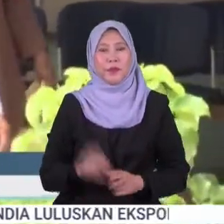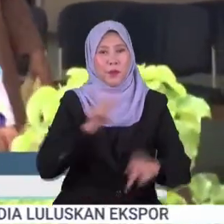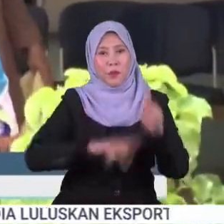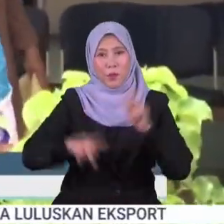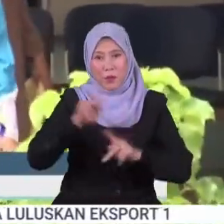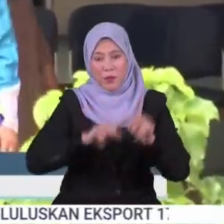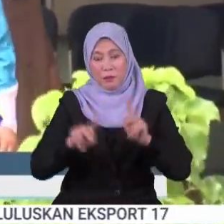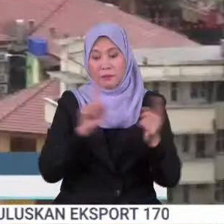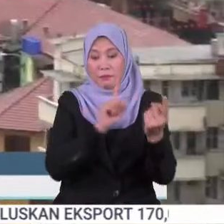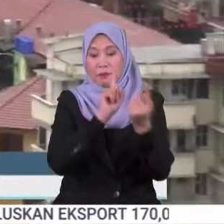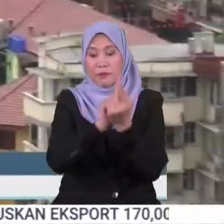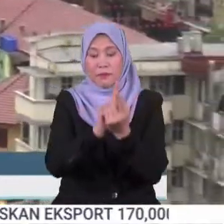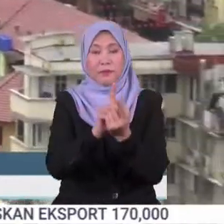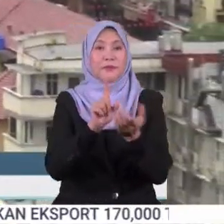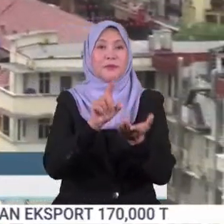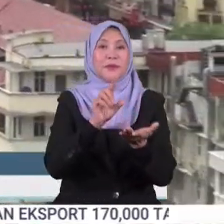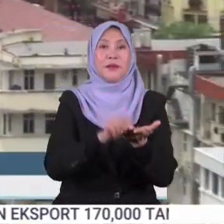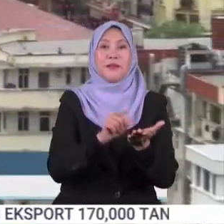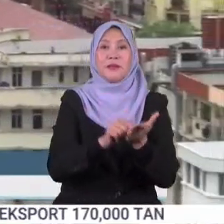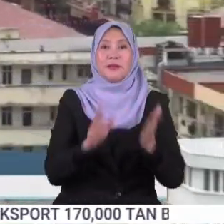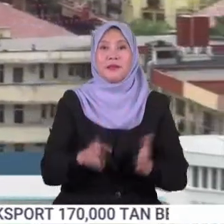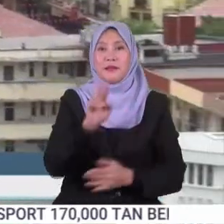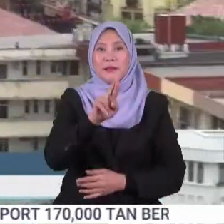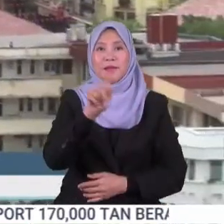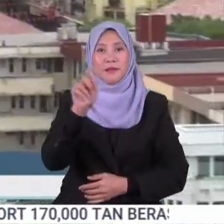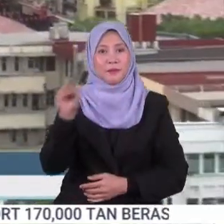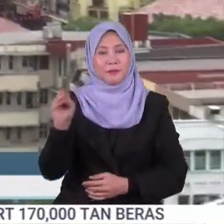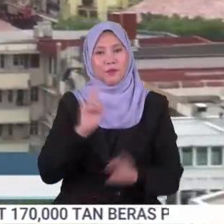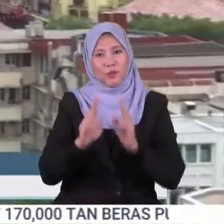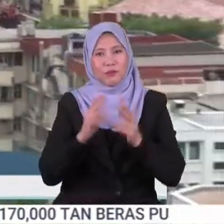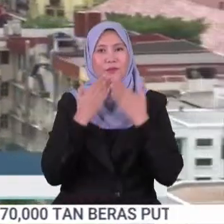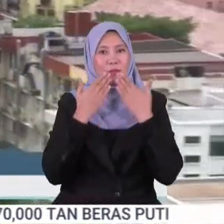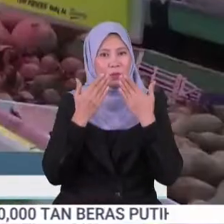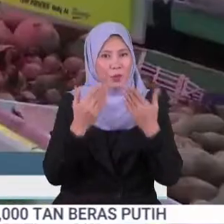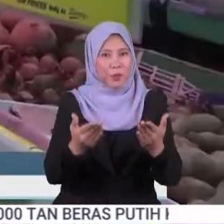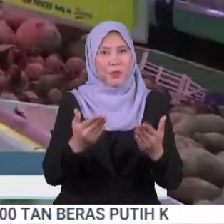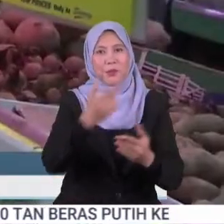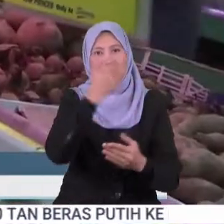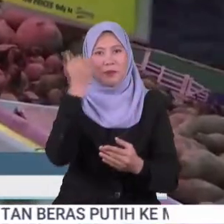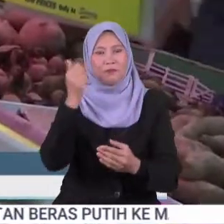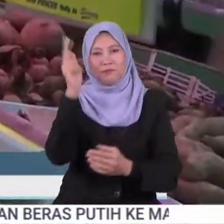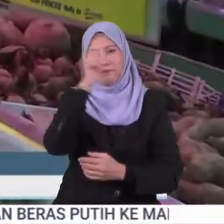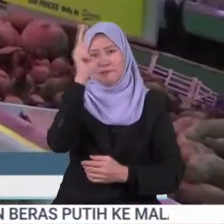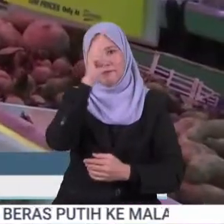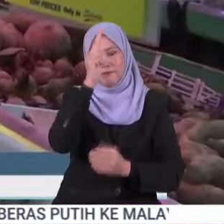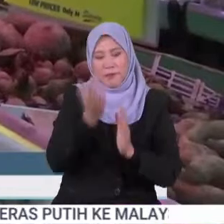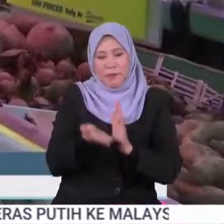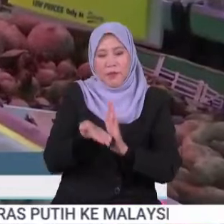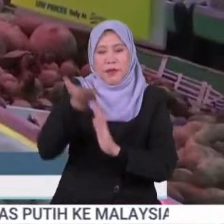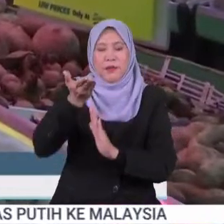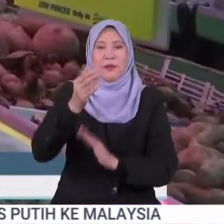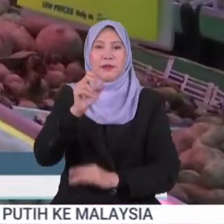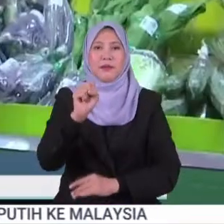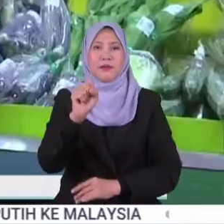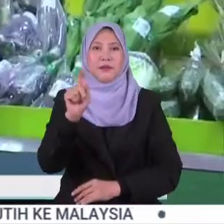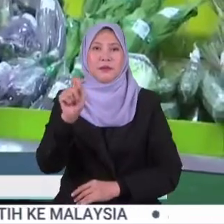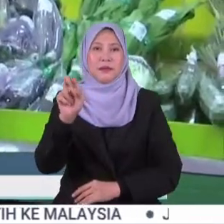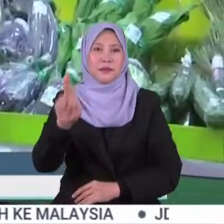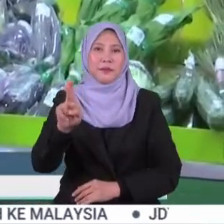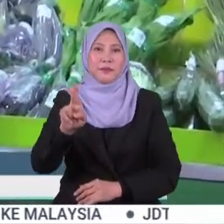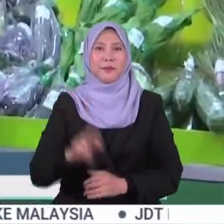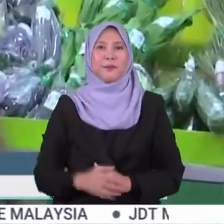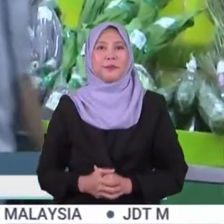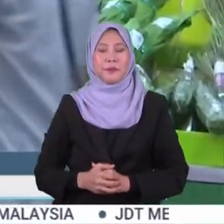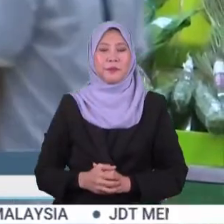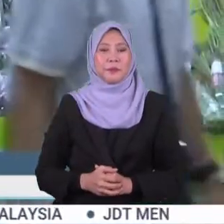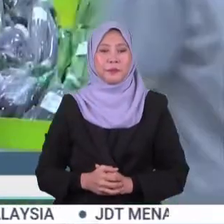Orang ramai yang ditemui pemberita RTM di Kota Kinabalu turut berterima kasih atas inisiatif kerajaan menaikkan kadar SDR.